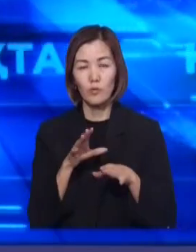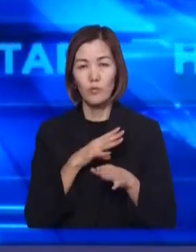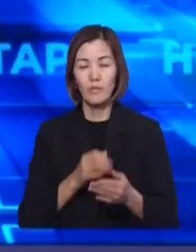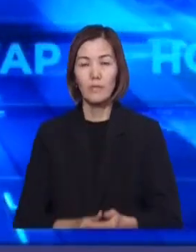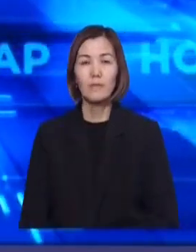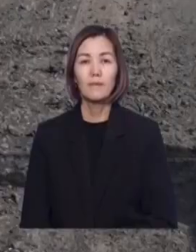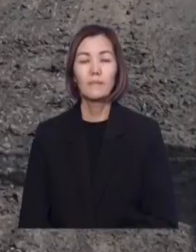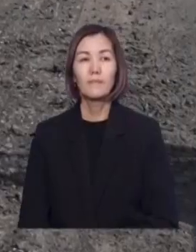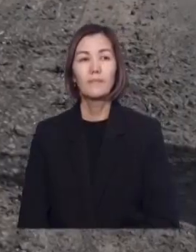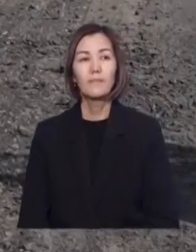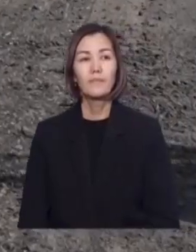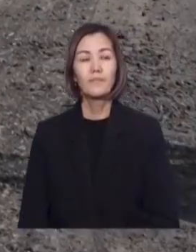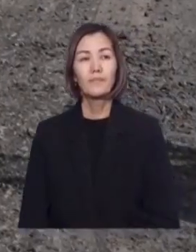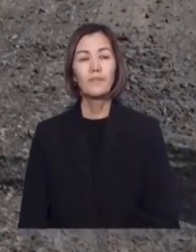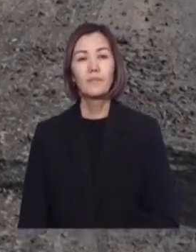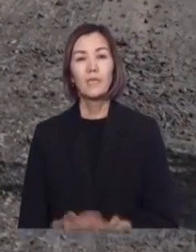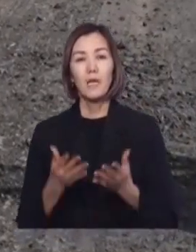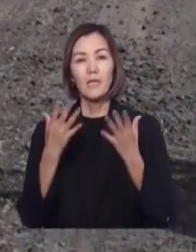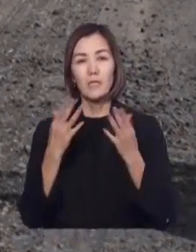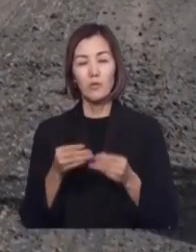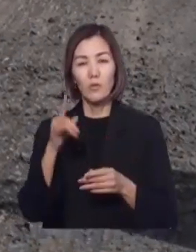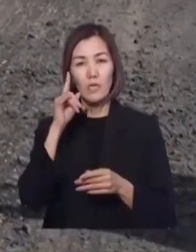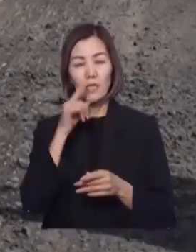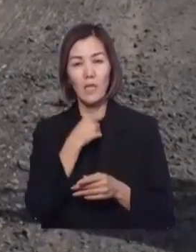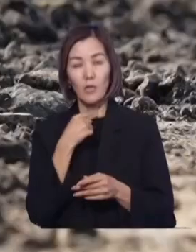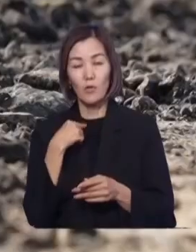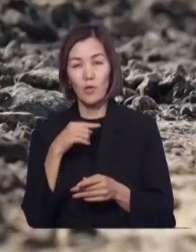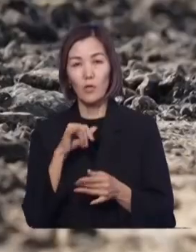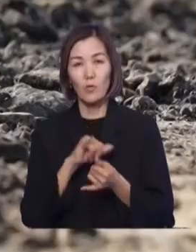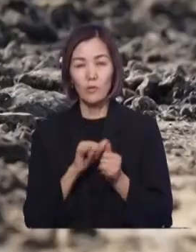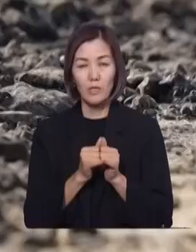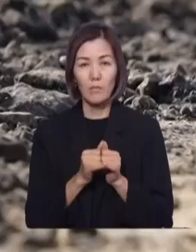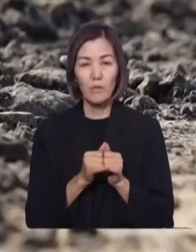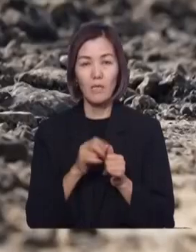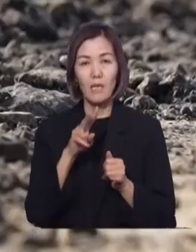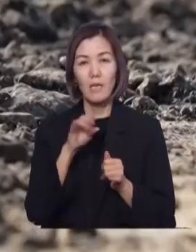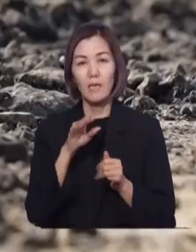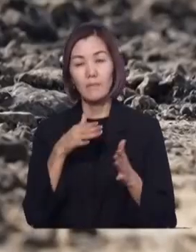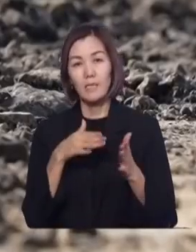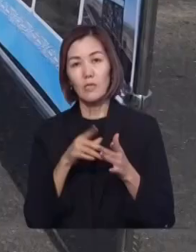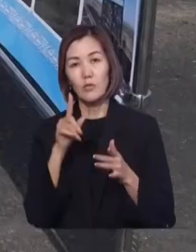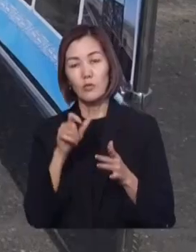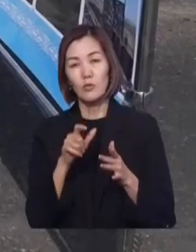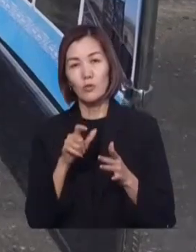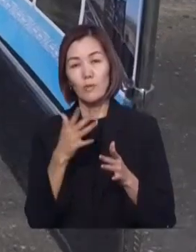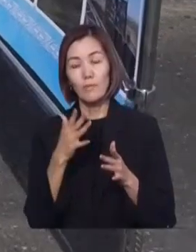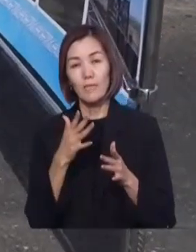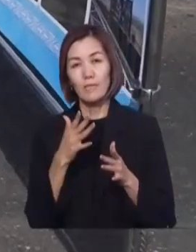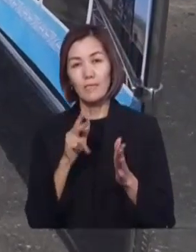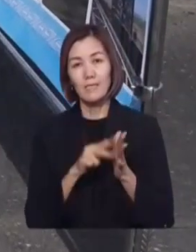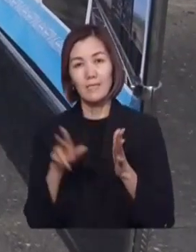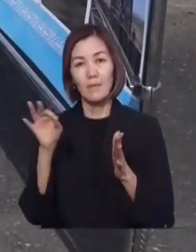жатыр. Қазір күні Талдықорған-Өскемен тас жолынан Лепсіге дейінгі 105 шақырымның 80% аяқталды. Яғни